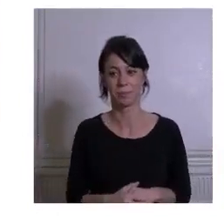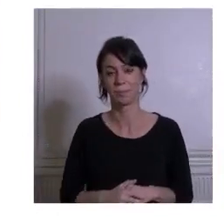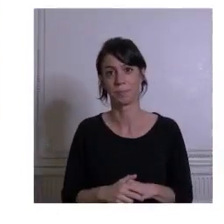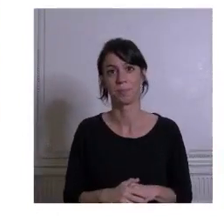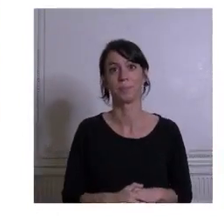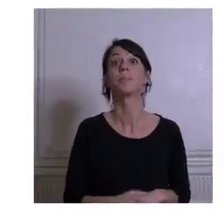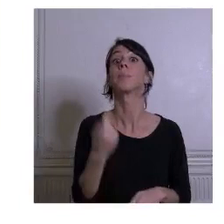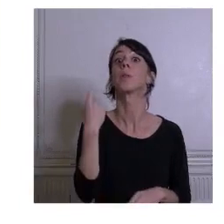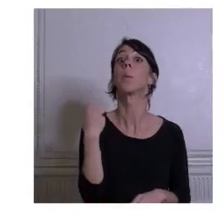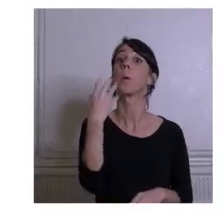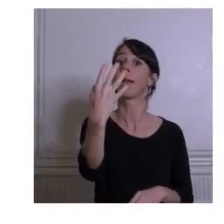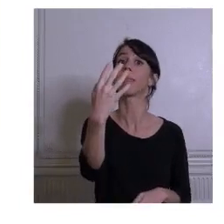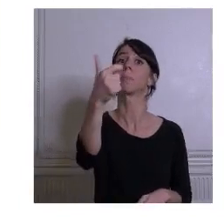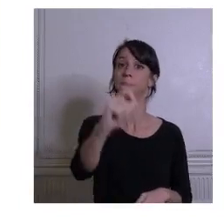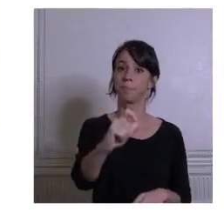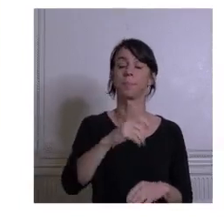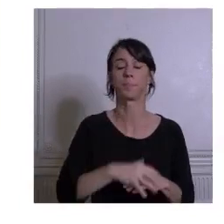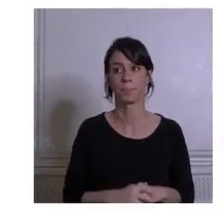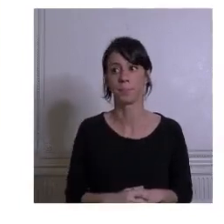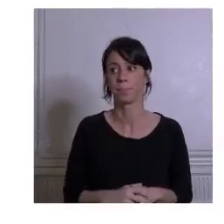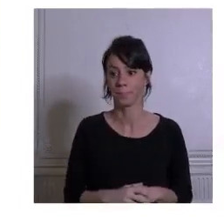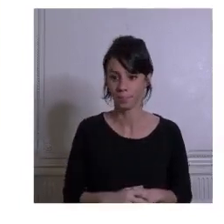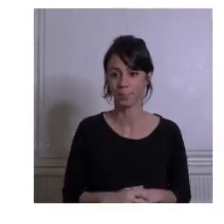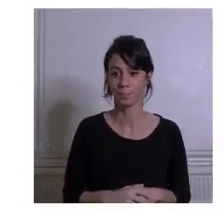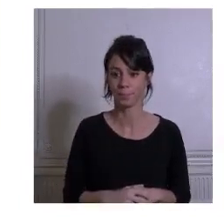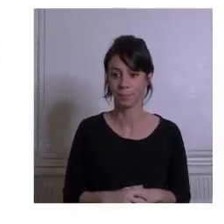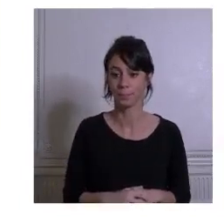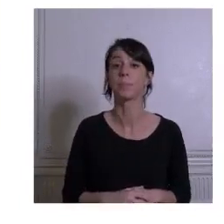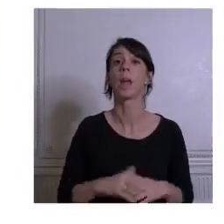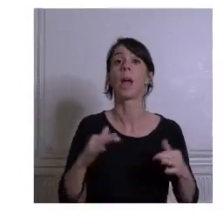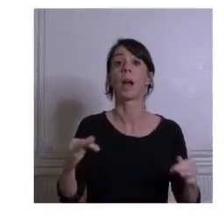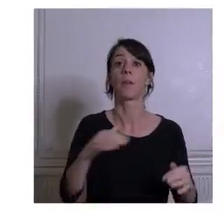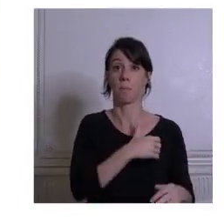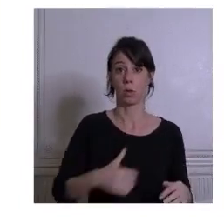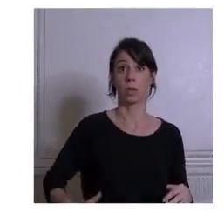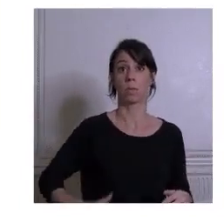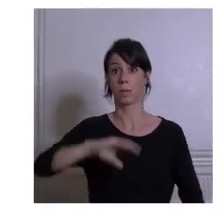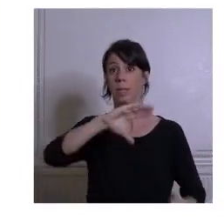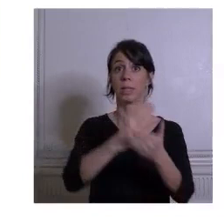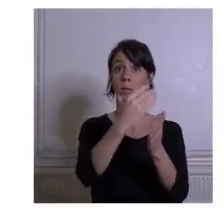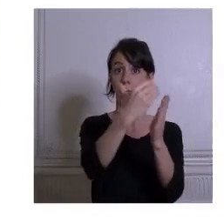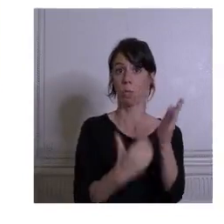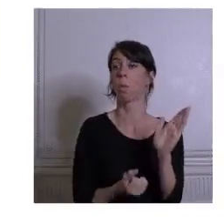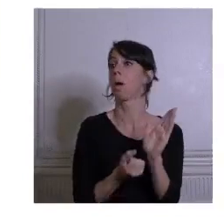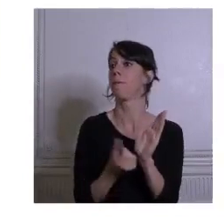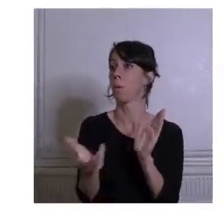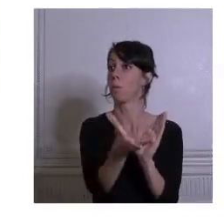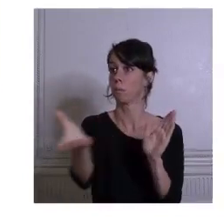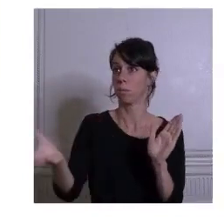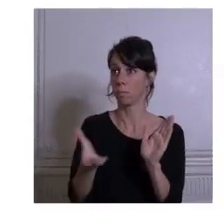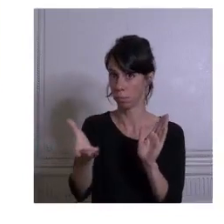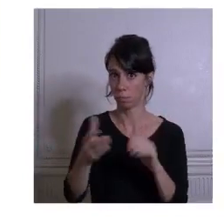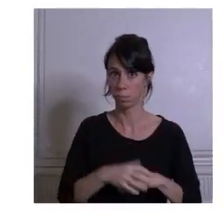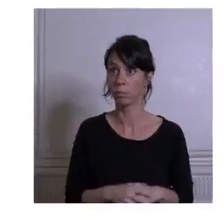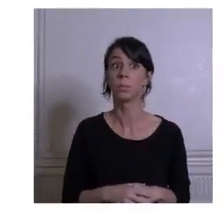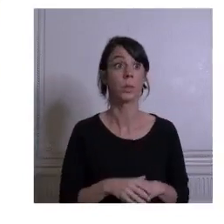Numéro Je vais vous quitter parce que je vais chez le kiné, parce que mes chers amis n'arrêtent pas de m'appeler le diable boiteux, comme M. Talleyrand. Donc,